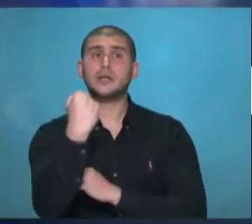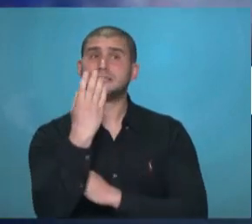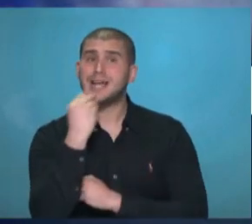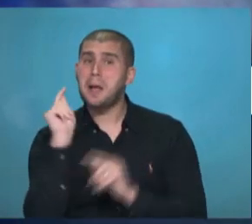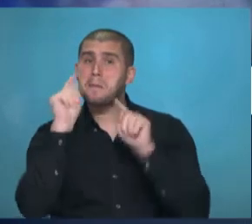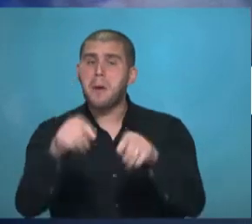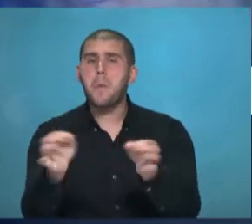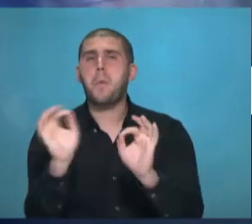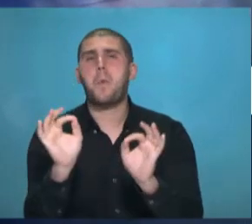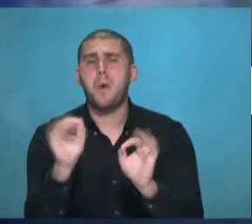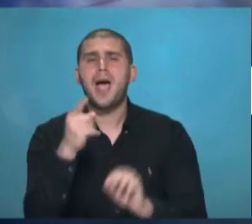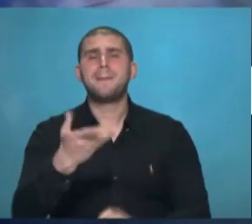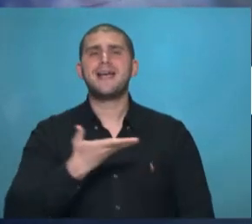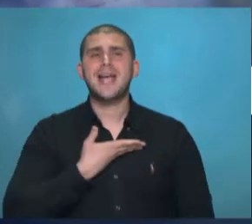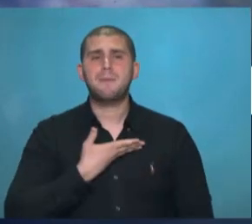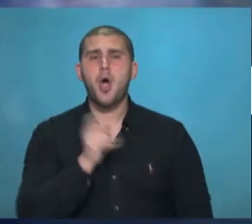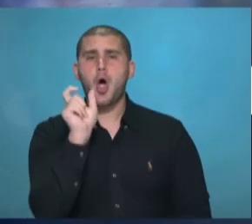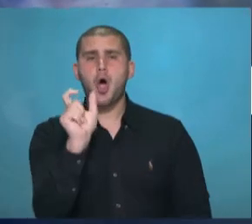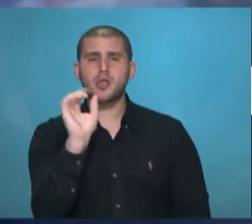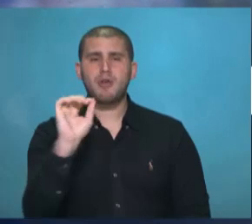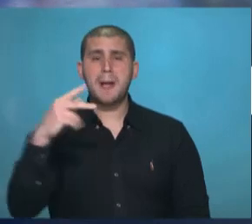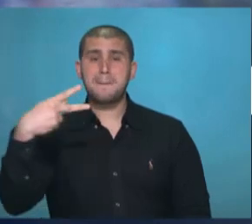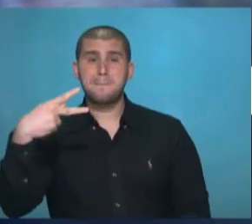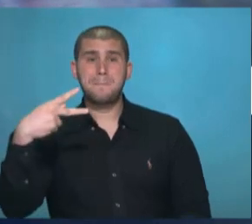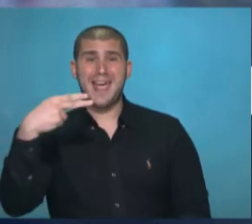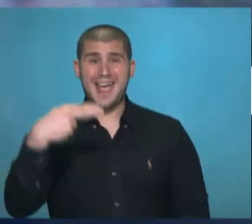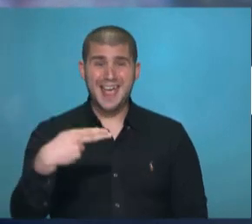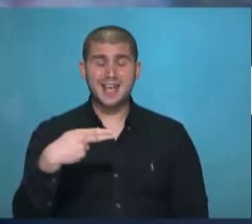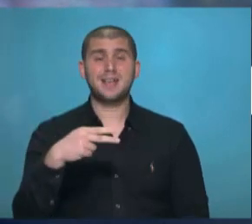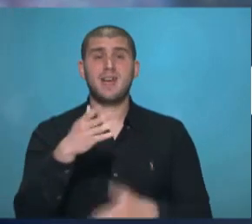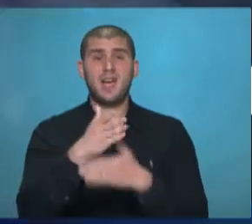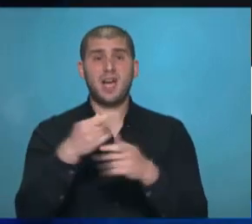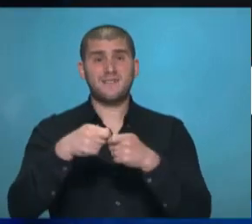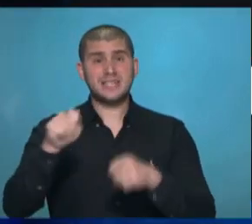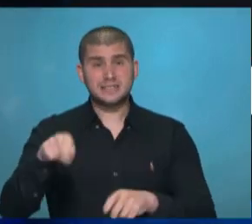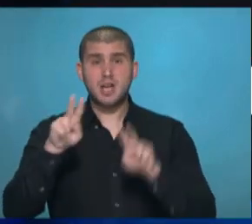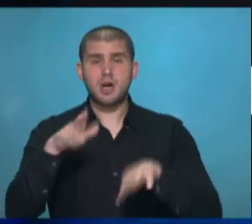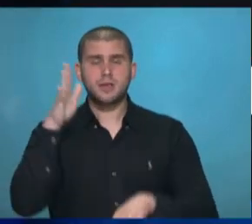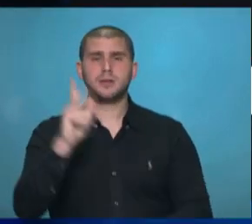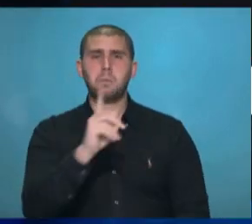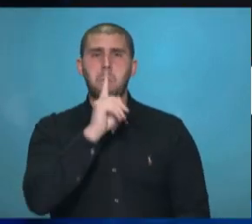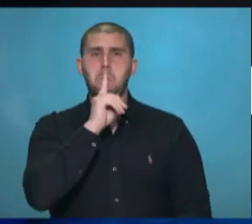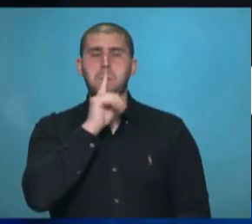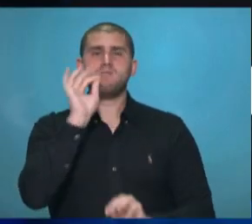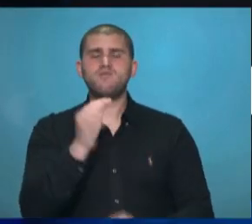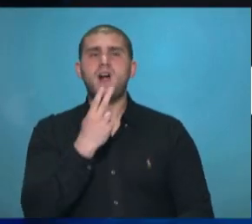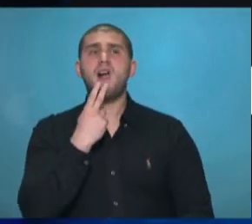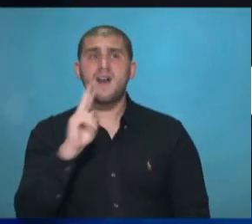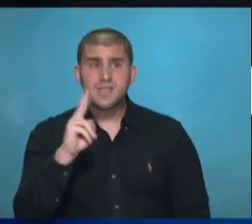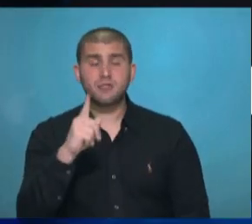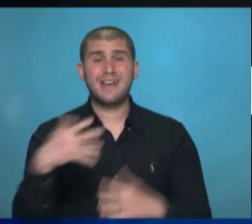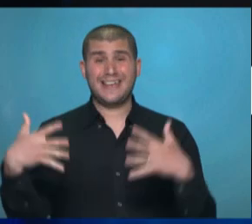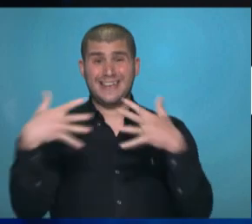הגיעו. כלומר, הם יקבלו את האותיות של פי-היי. ח"כים ביש עתיד נדרשו לשתוק כדי להבטיח שהאיחוד